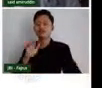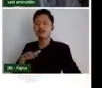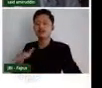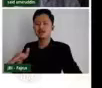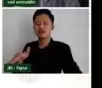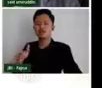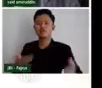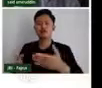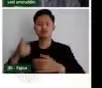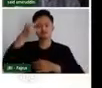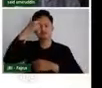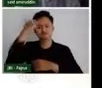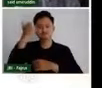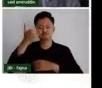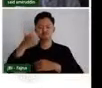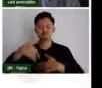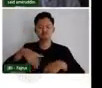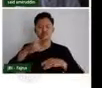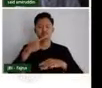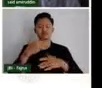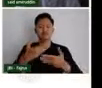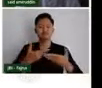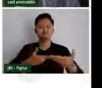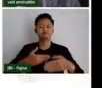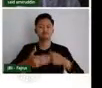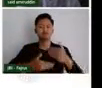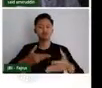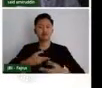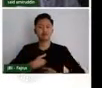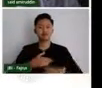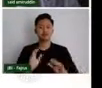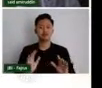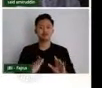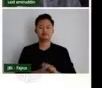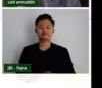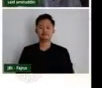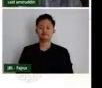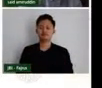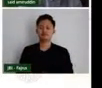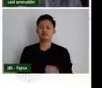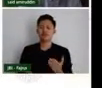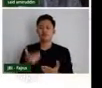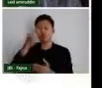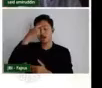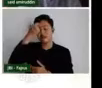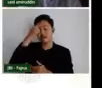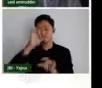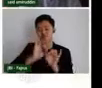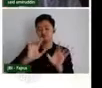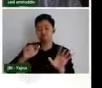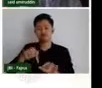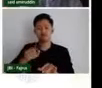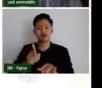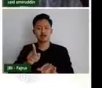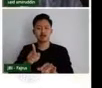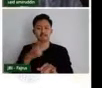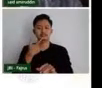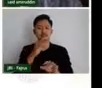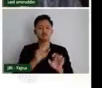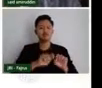khusus tidak mendapatkan layanan dari proses tersebut. Ada mungkin pembelajaran diferensiasi ini tidak membedakan, bukan